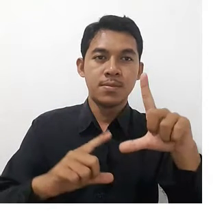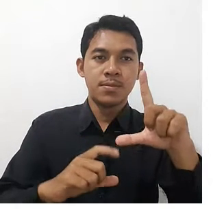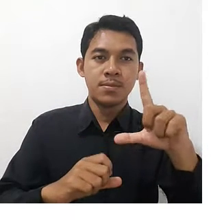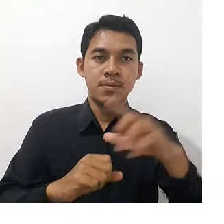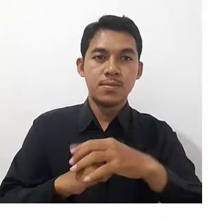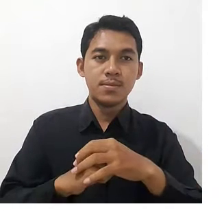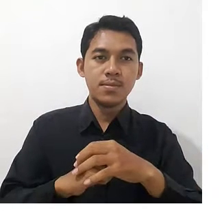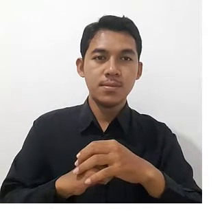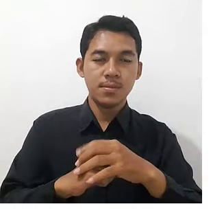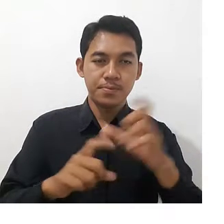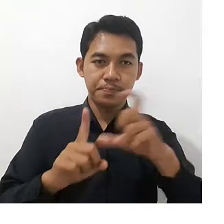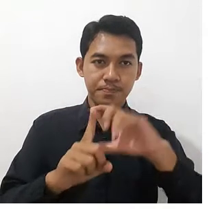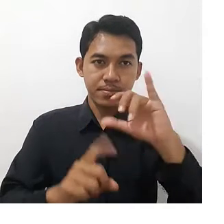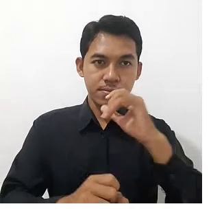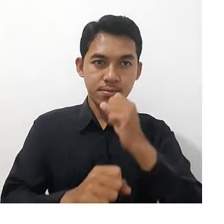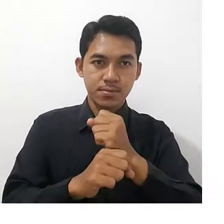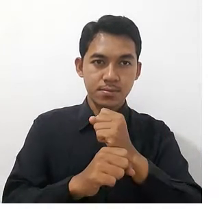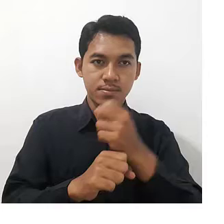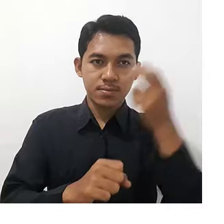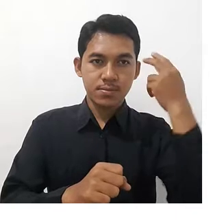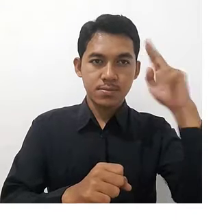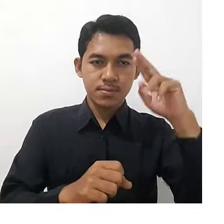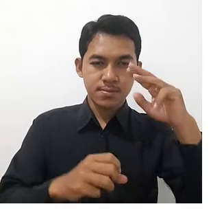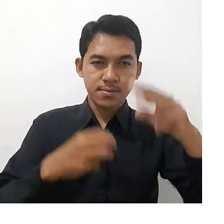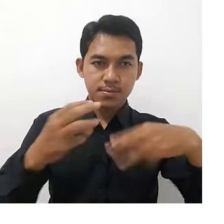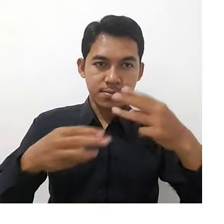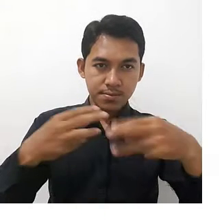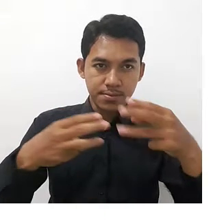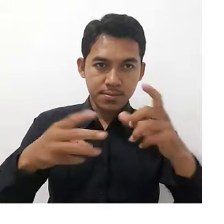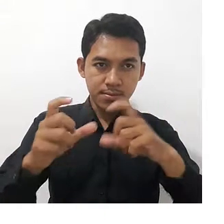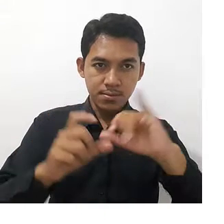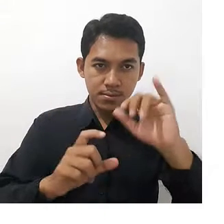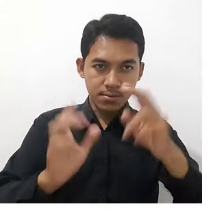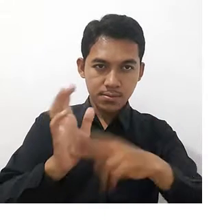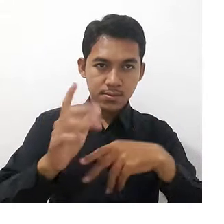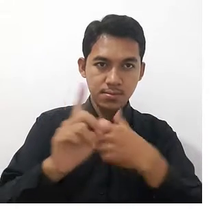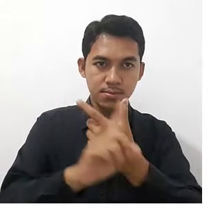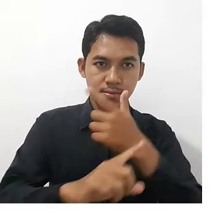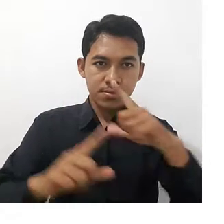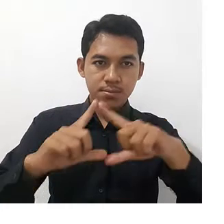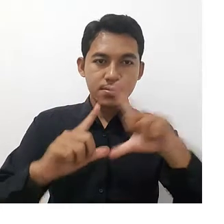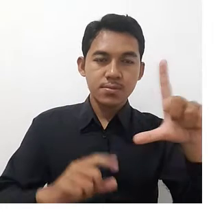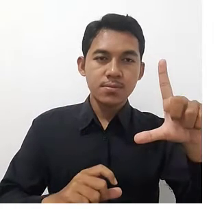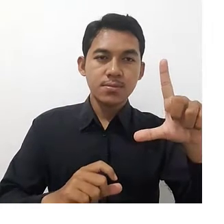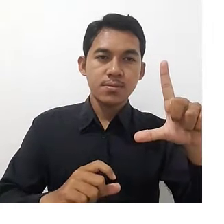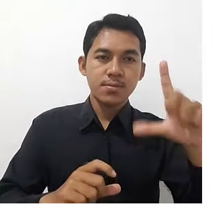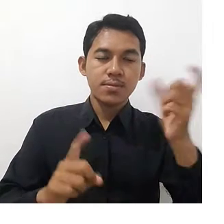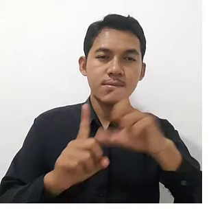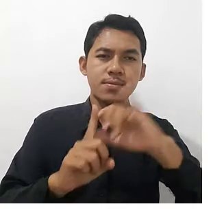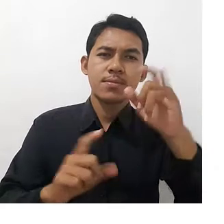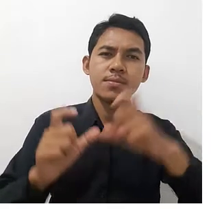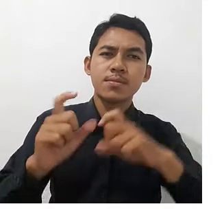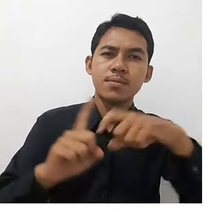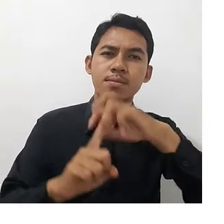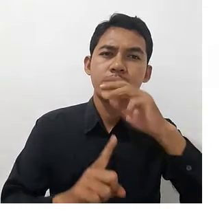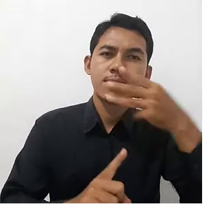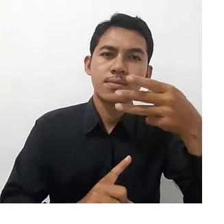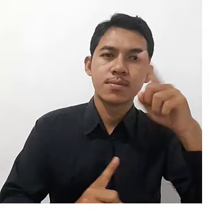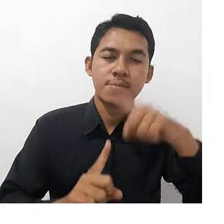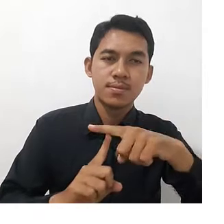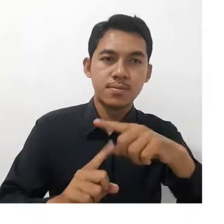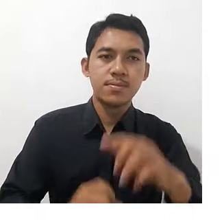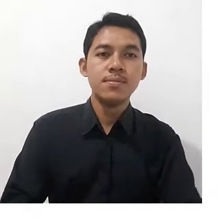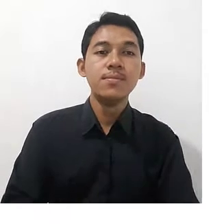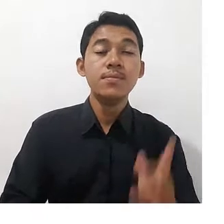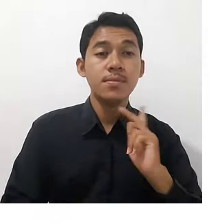kalau rangkaian digital ini dia dipakai buat mengolah sinyal discrete. Nah, sinyal discrete itu bentuknya kayak gini nih, ya. Oke, next di